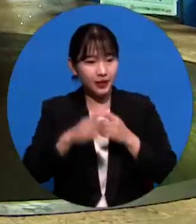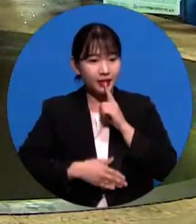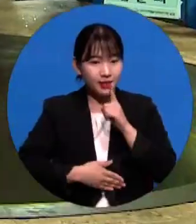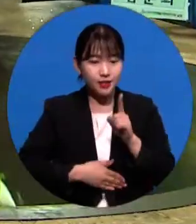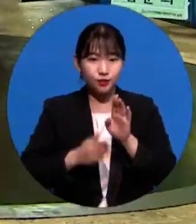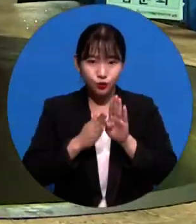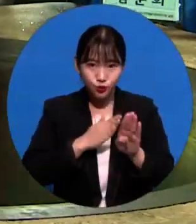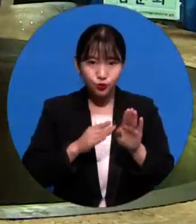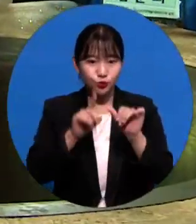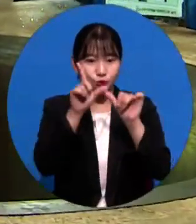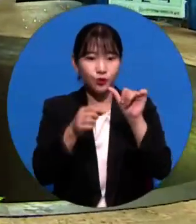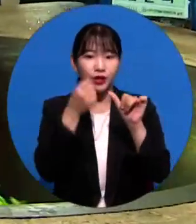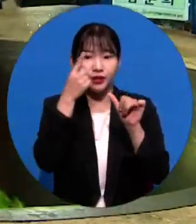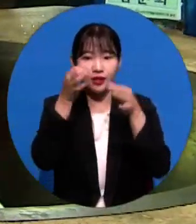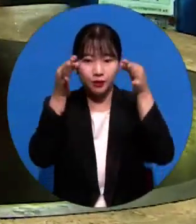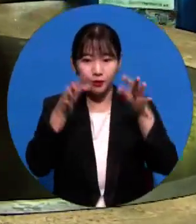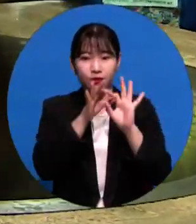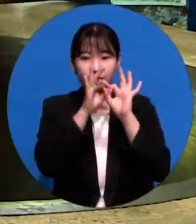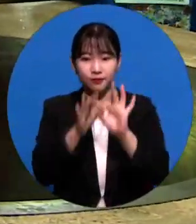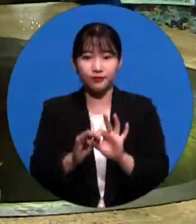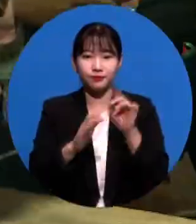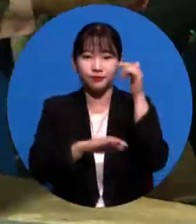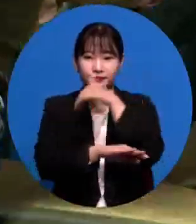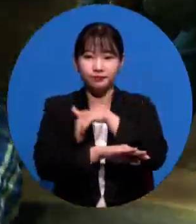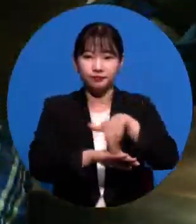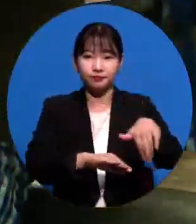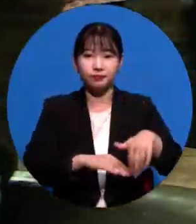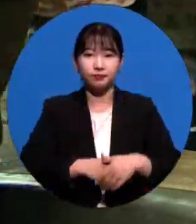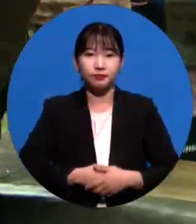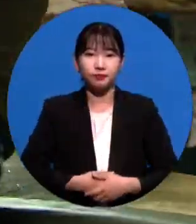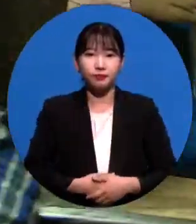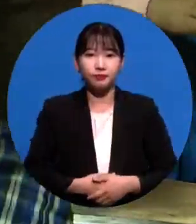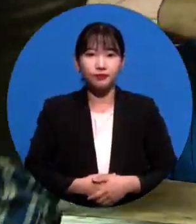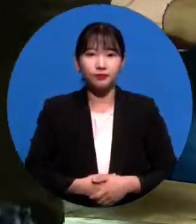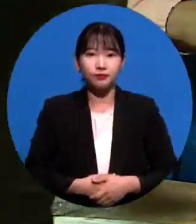5월 한 달 동안 이어질 예정입니다. MBC 뉴스 신광합니다.